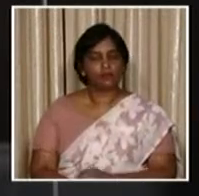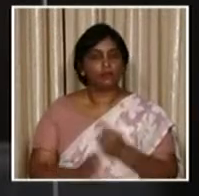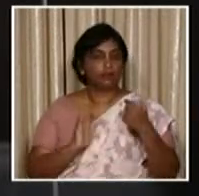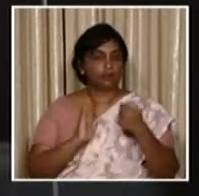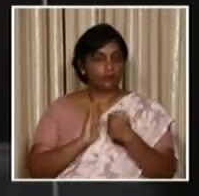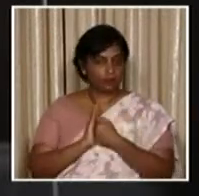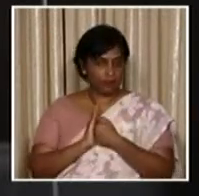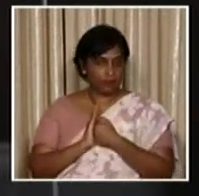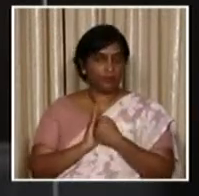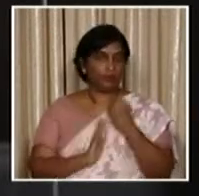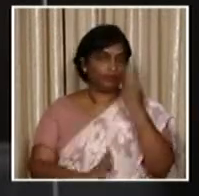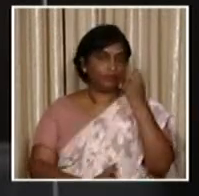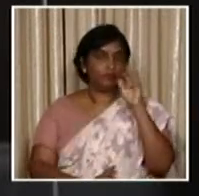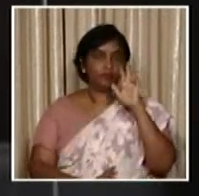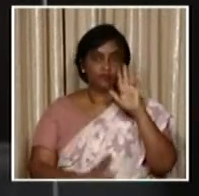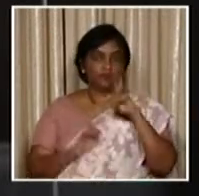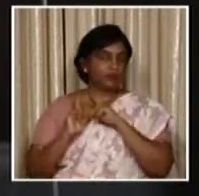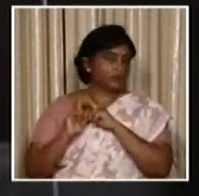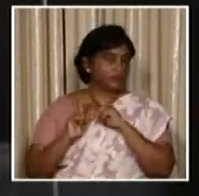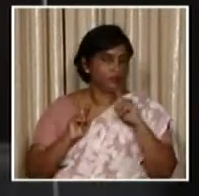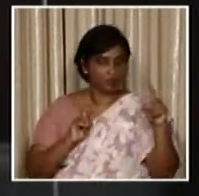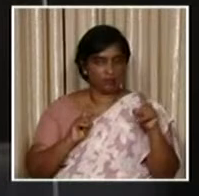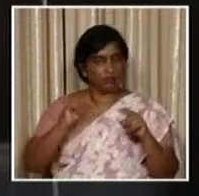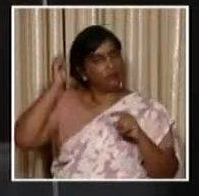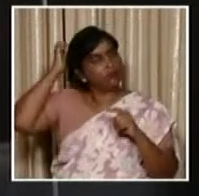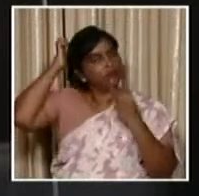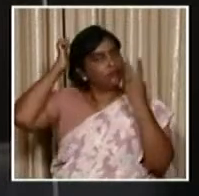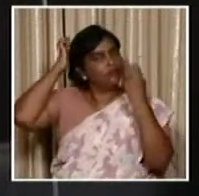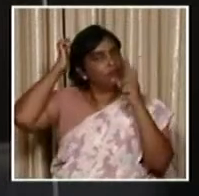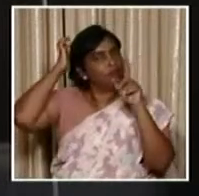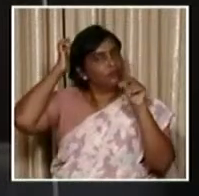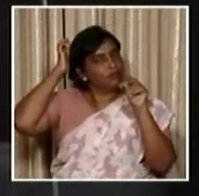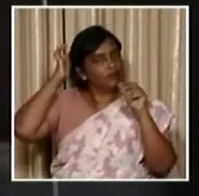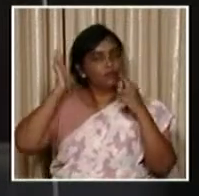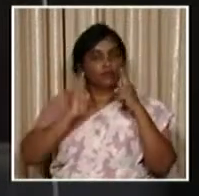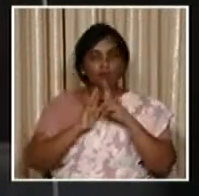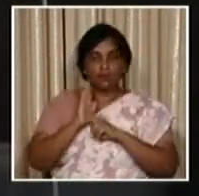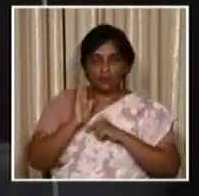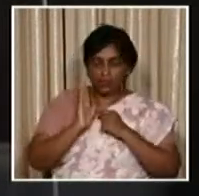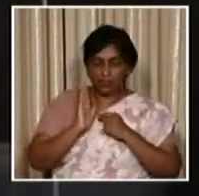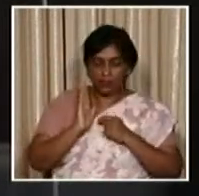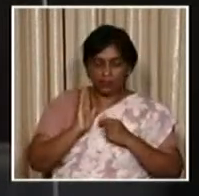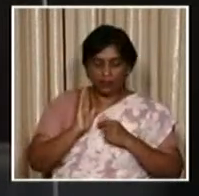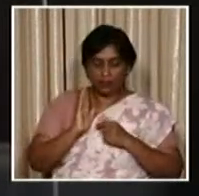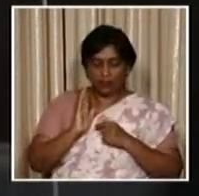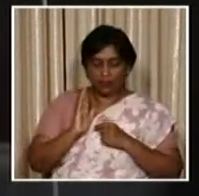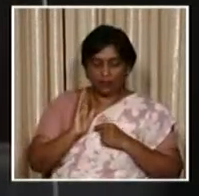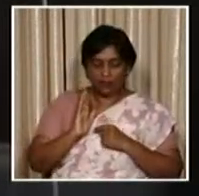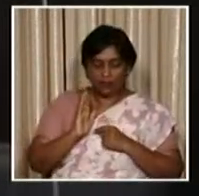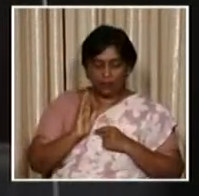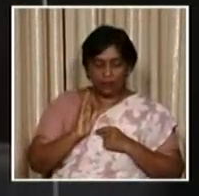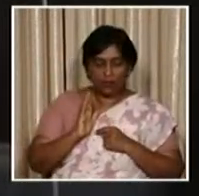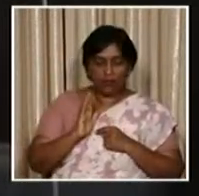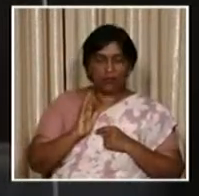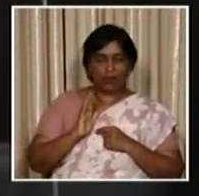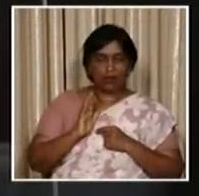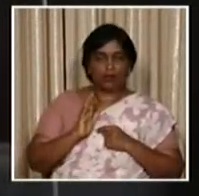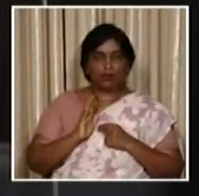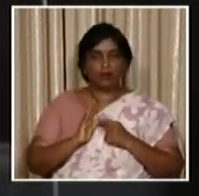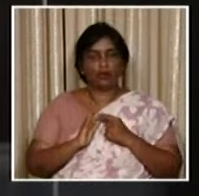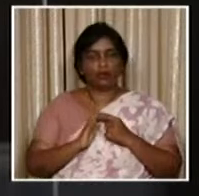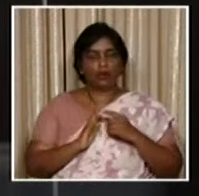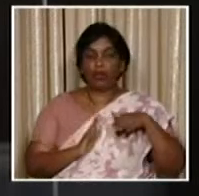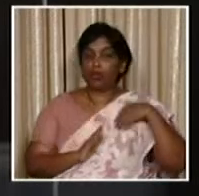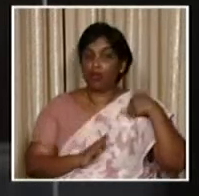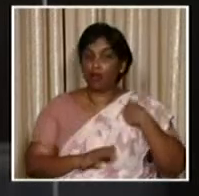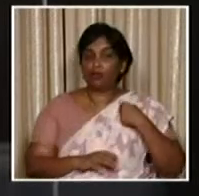Naginihira 2009 sita 2011 janawari wenakam Boniface Perra kiyana buddhalaya tamai senanka adhipati